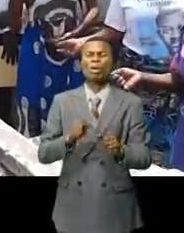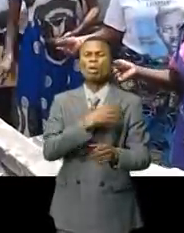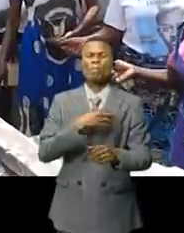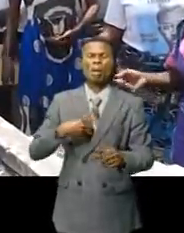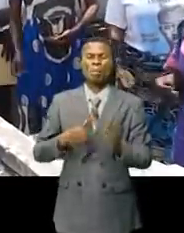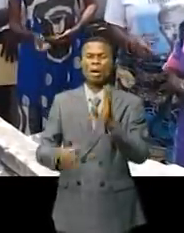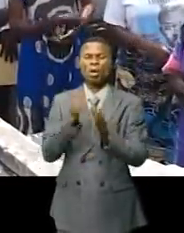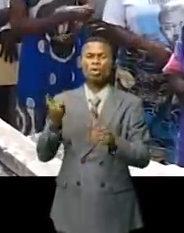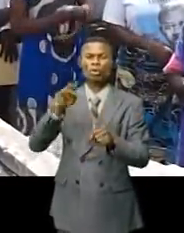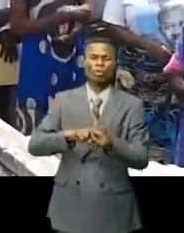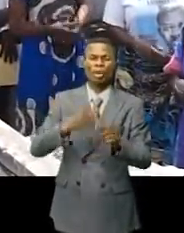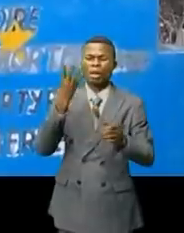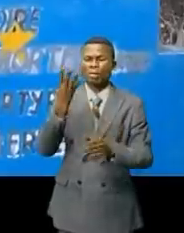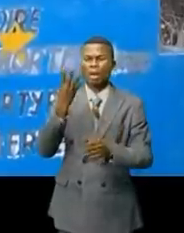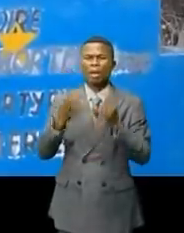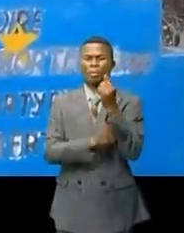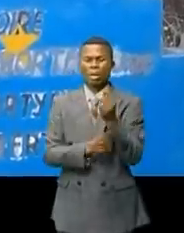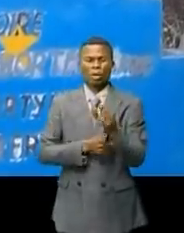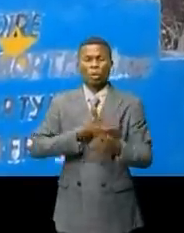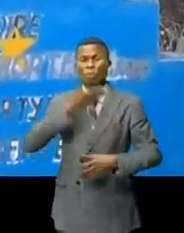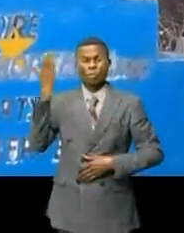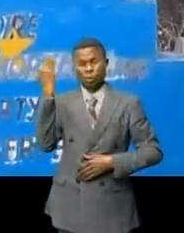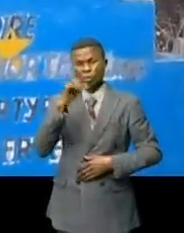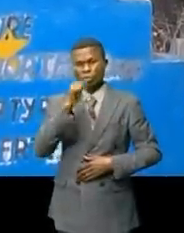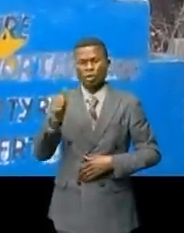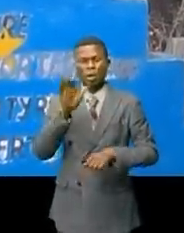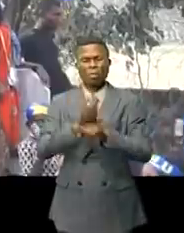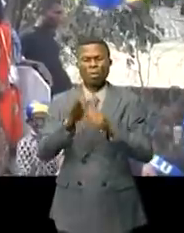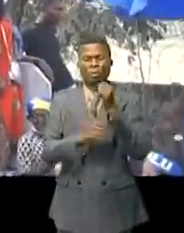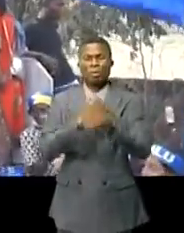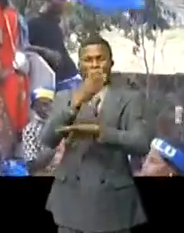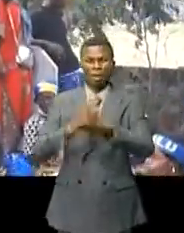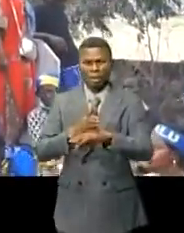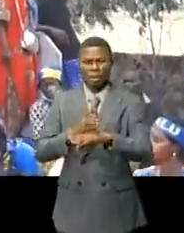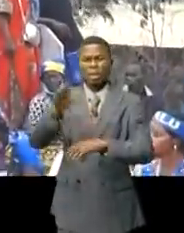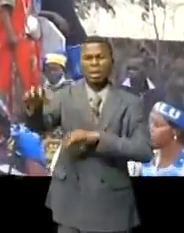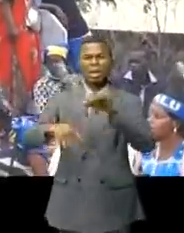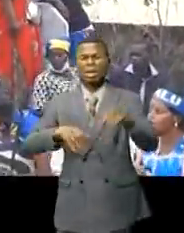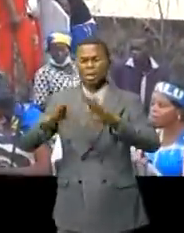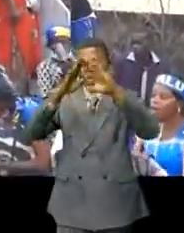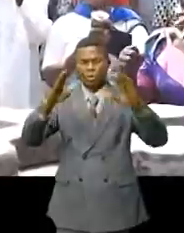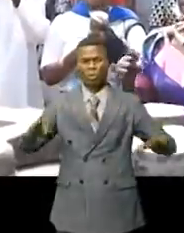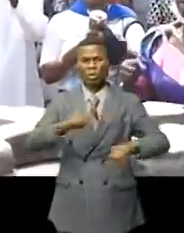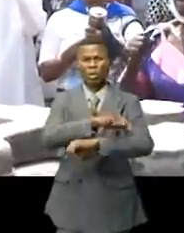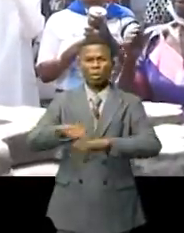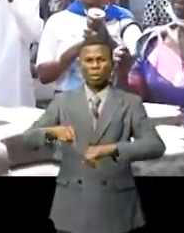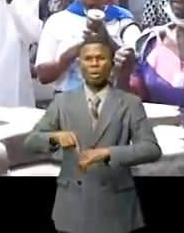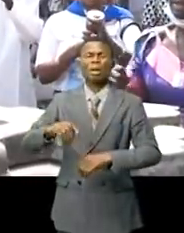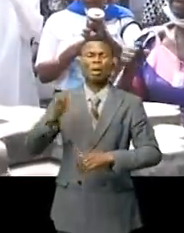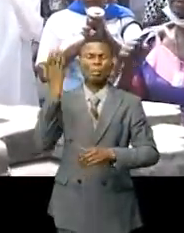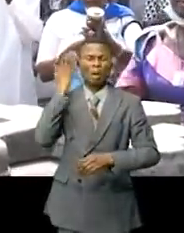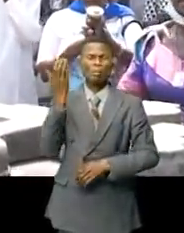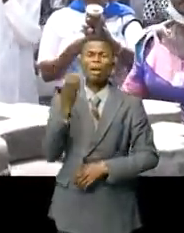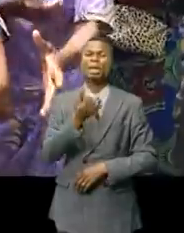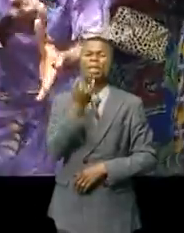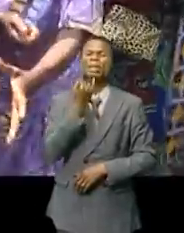4 disparue et plusieurs blessés dans ce lot de malheurs figurent aussi les pillages de la résidence du patriarche antoine gizenga